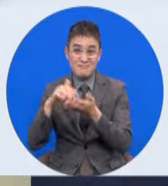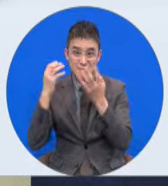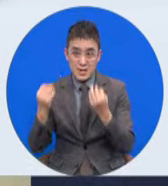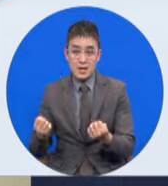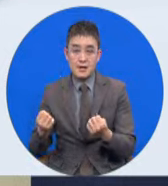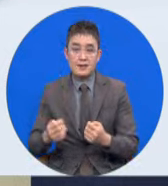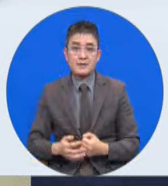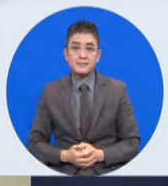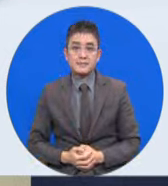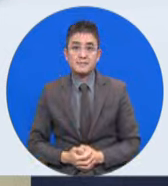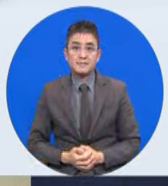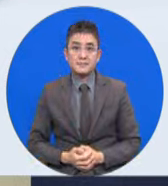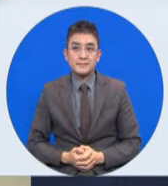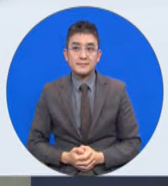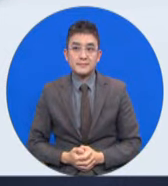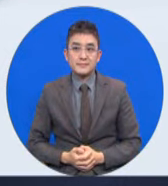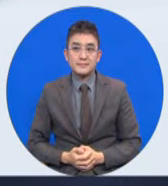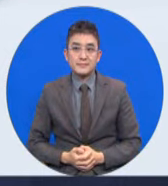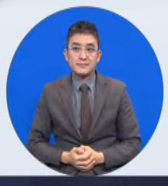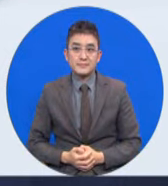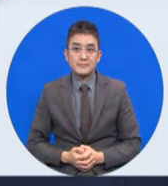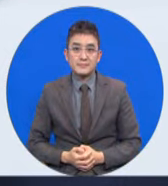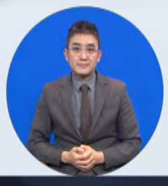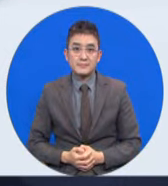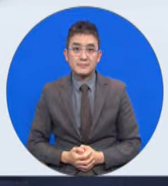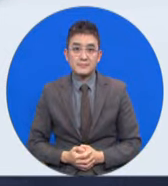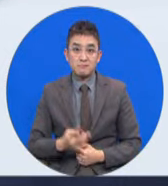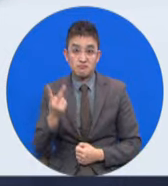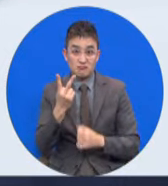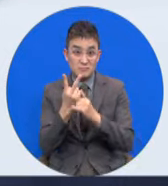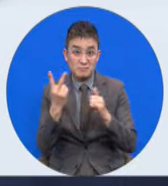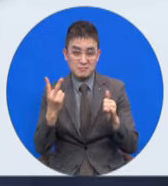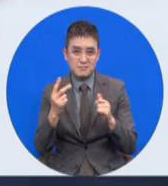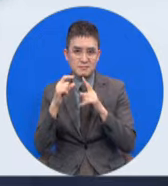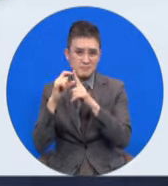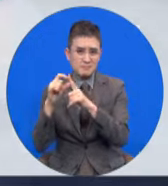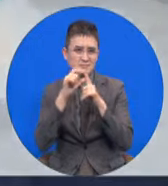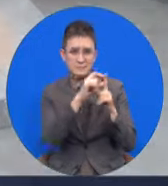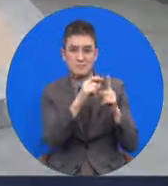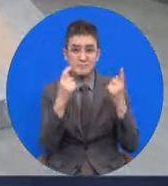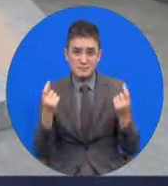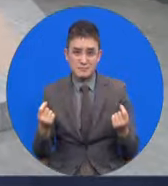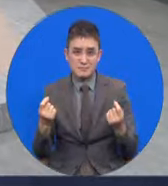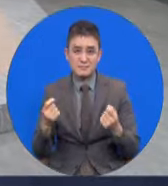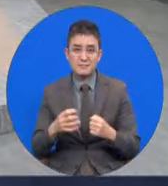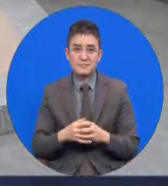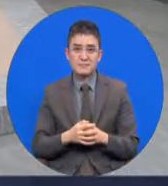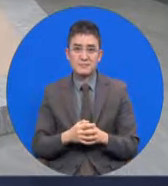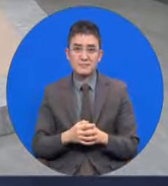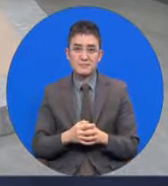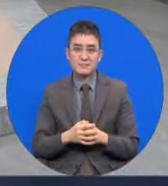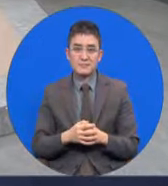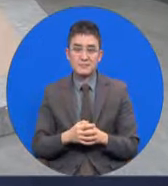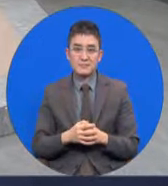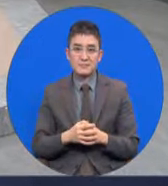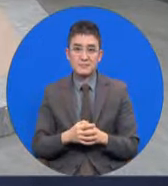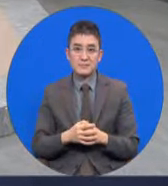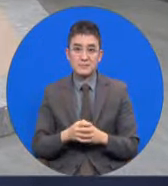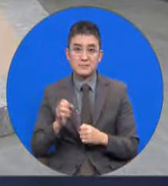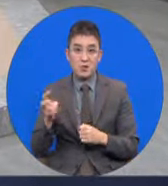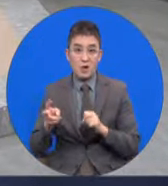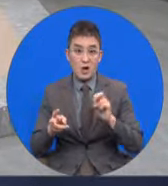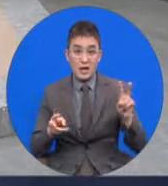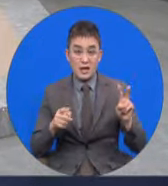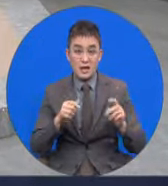다 제가 봤을 때는 한결같은 메시지를 계속 낸 걸로 좀 보여지는데 여야 대표들의 이